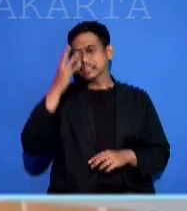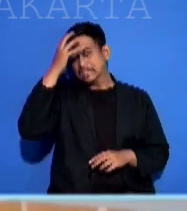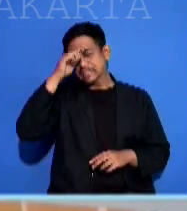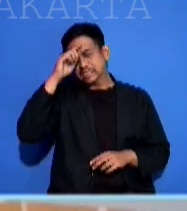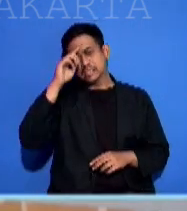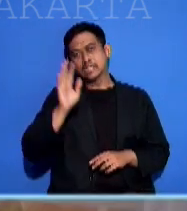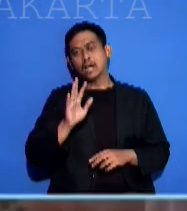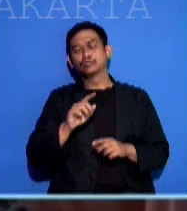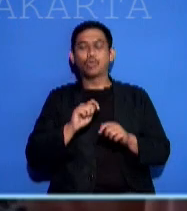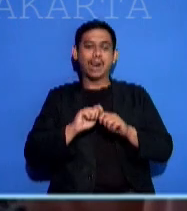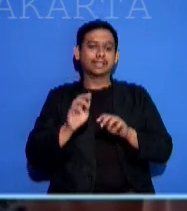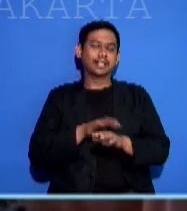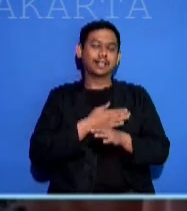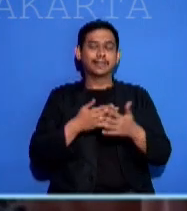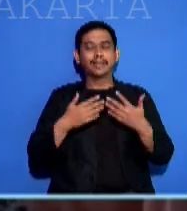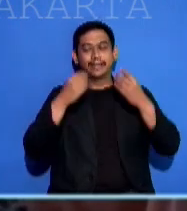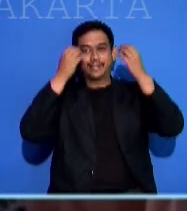tunggal.